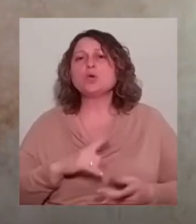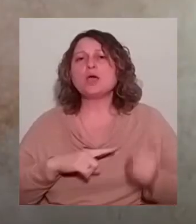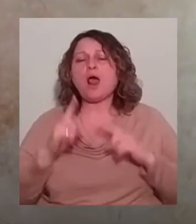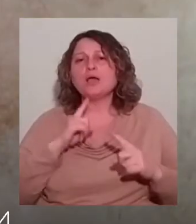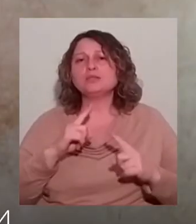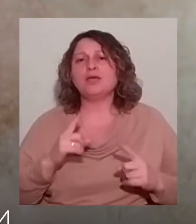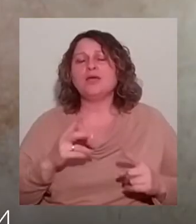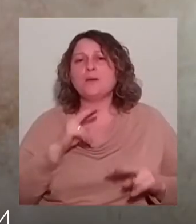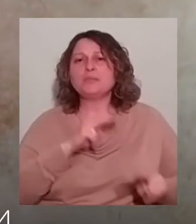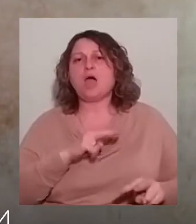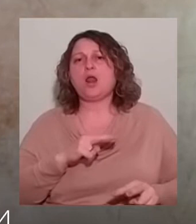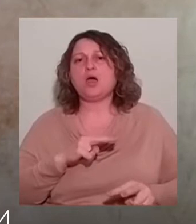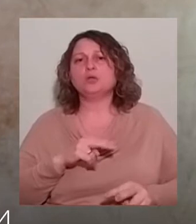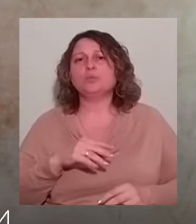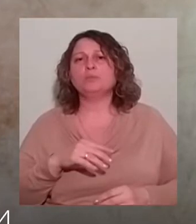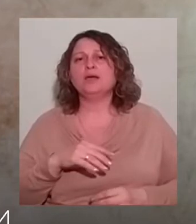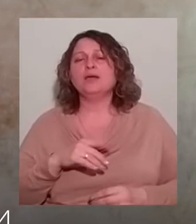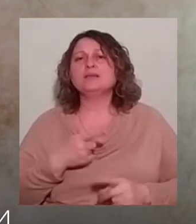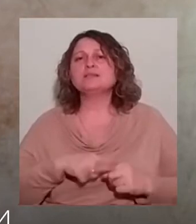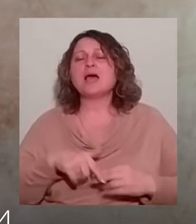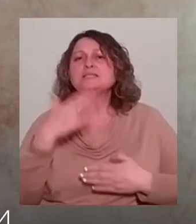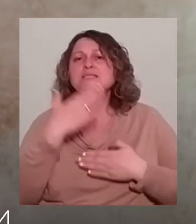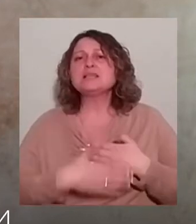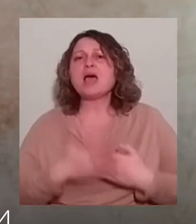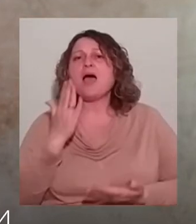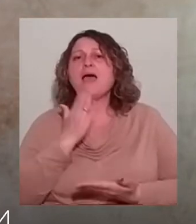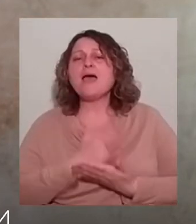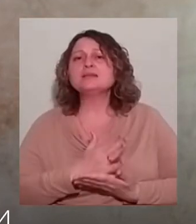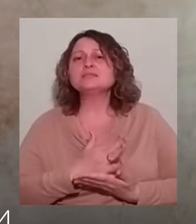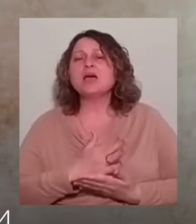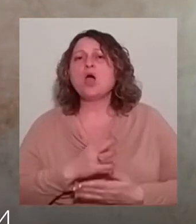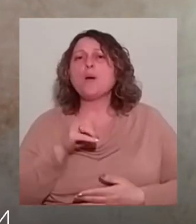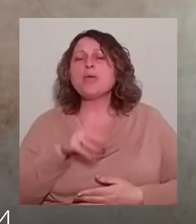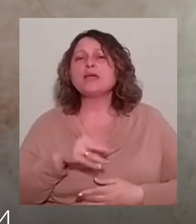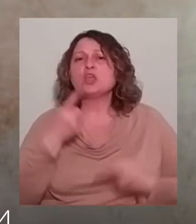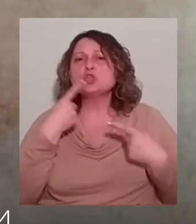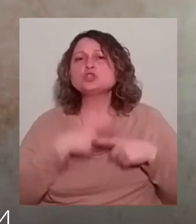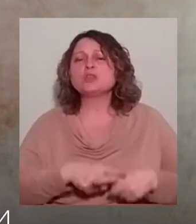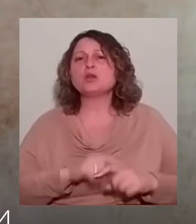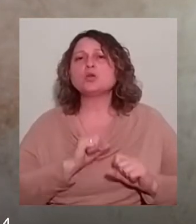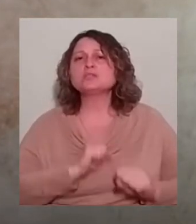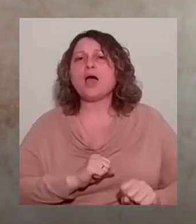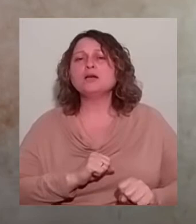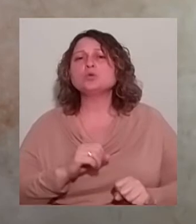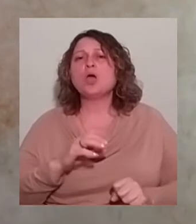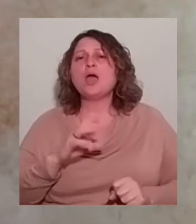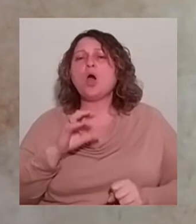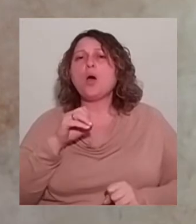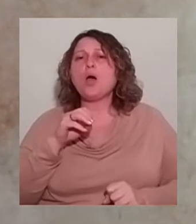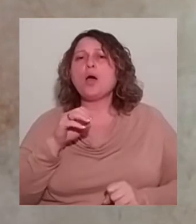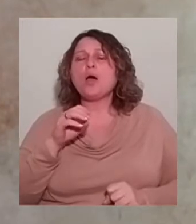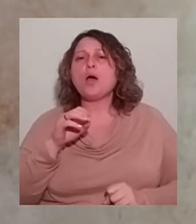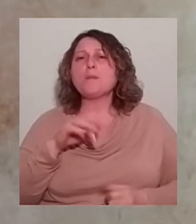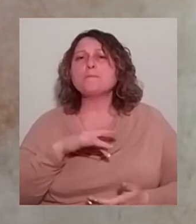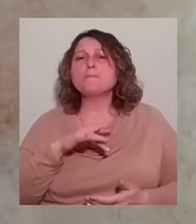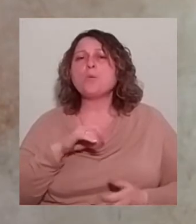що підпірна стіна є об'єктом інженерного захисту території, управління бере на себе функції щодо